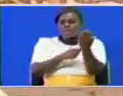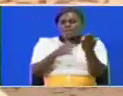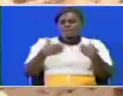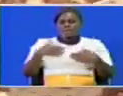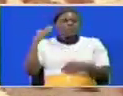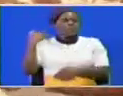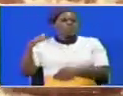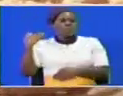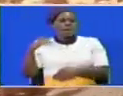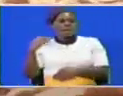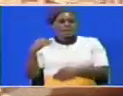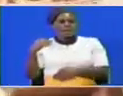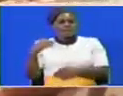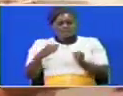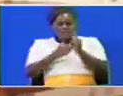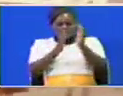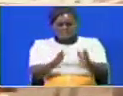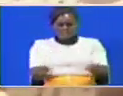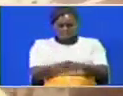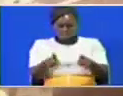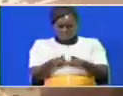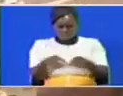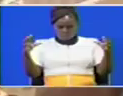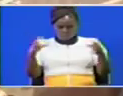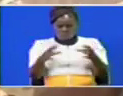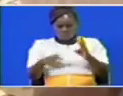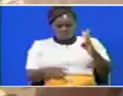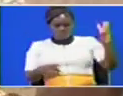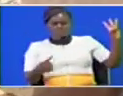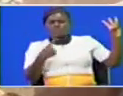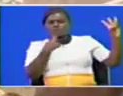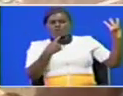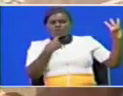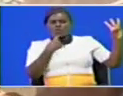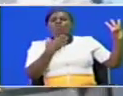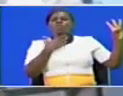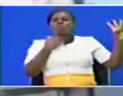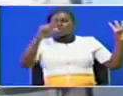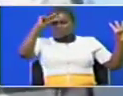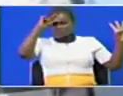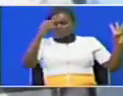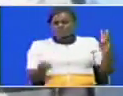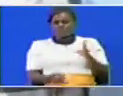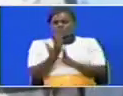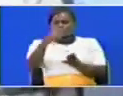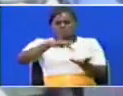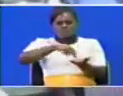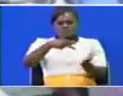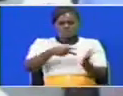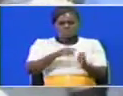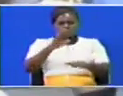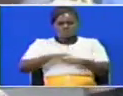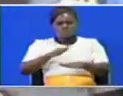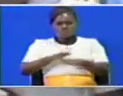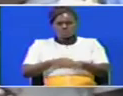wahalifu. Viongozi pamoja na wakazi wa West Pokot wameitaka serikali kuanzisha miradi kabambe katika